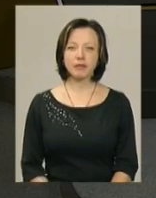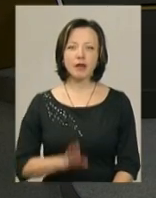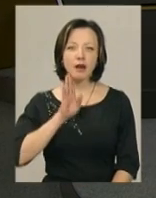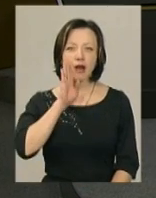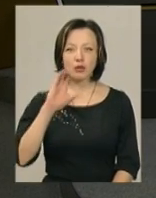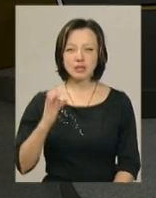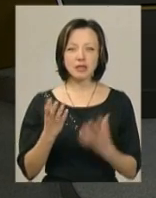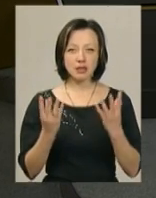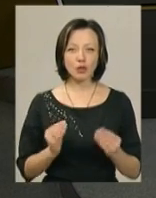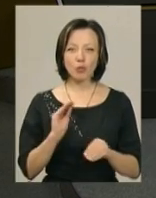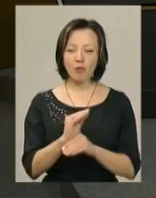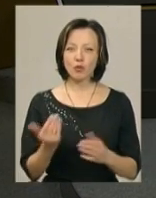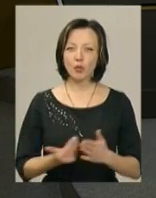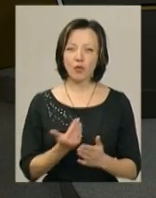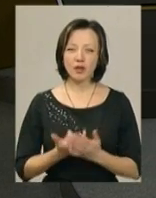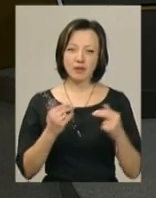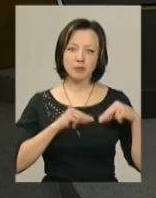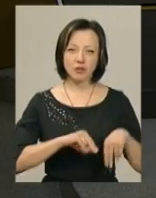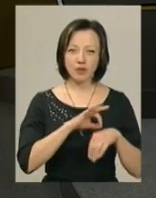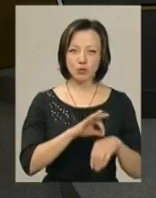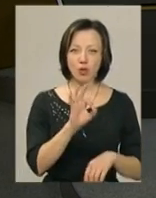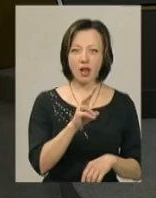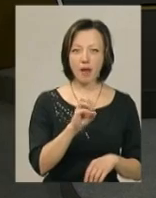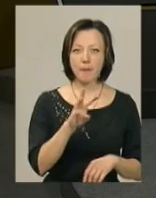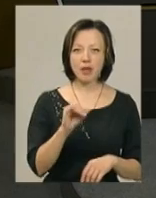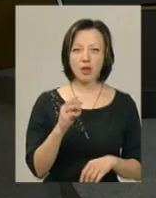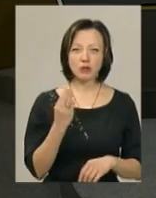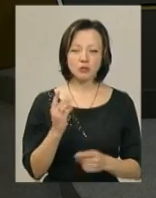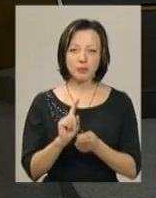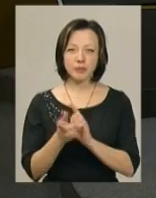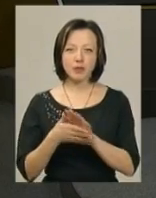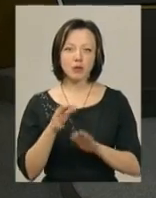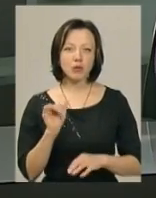Ранок середи. Доповнюємо новинами. У студії Олена Киміняш і Ольга Рибак. Вітаємо.